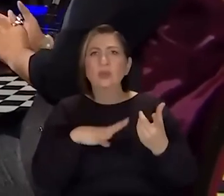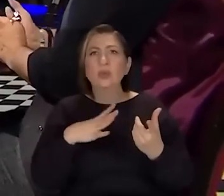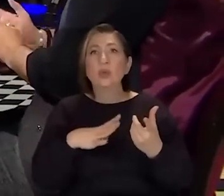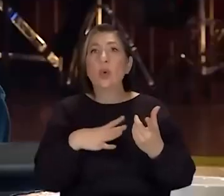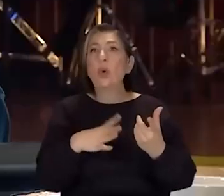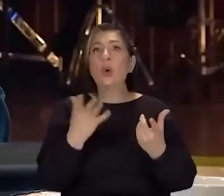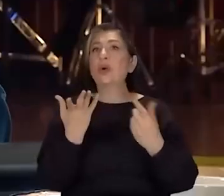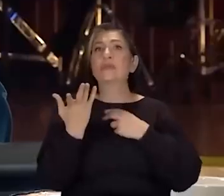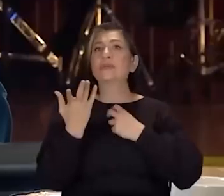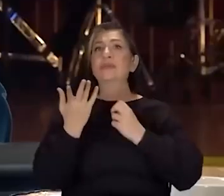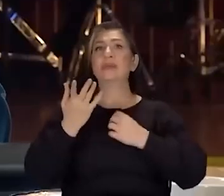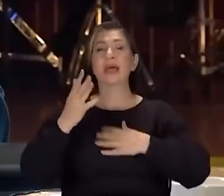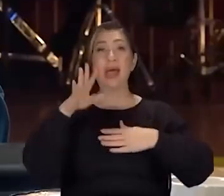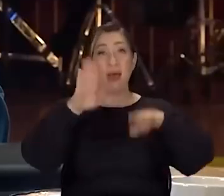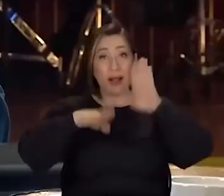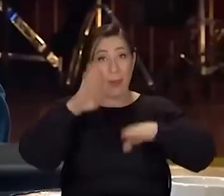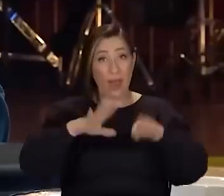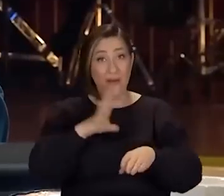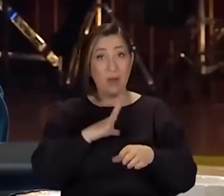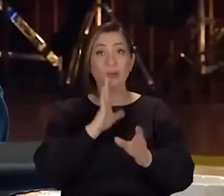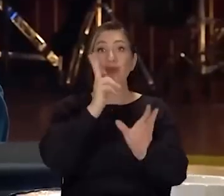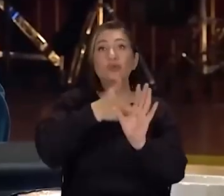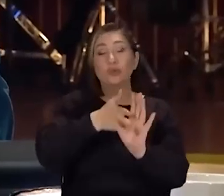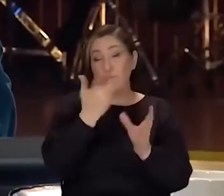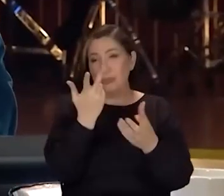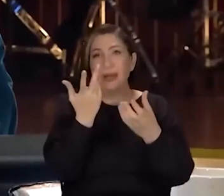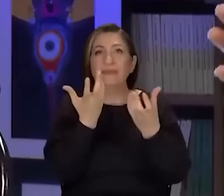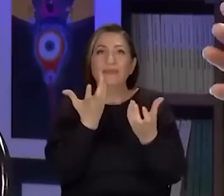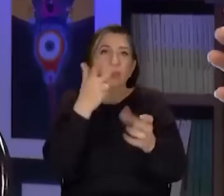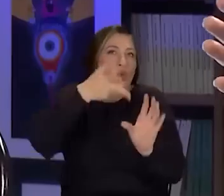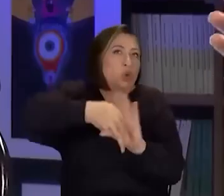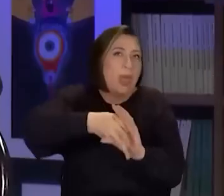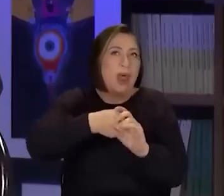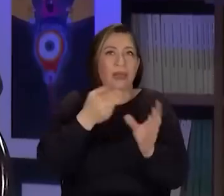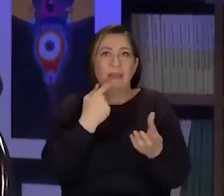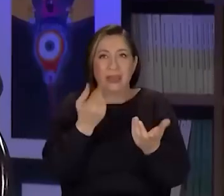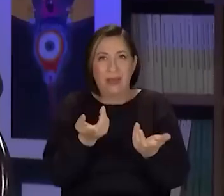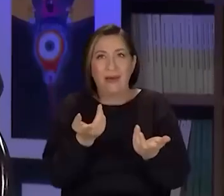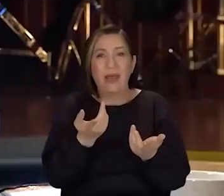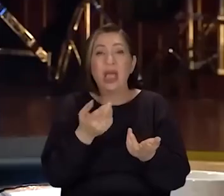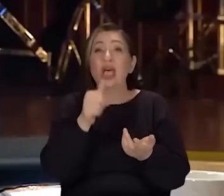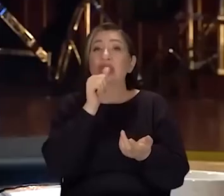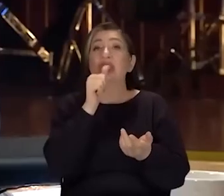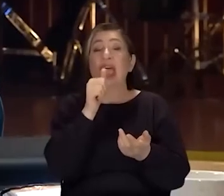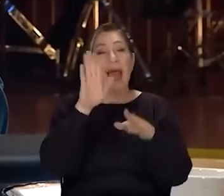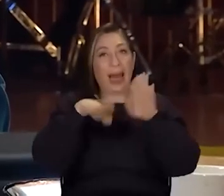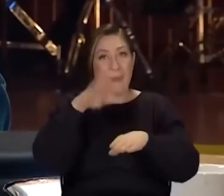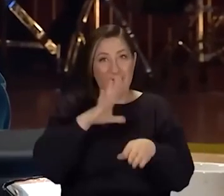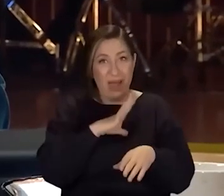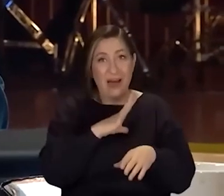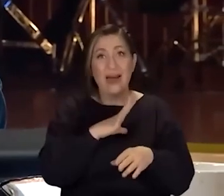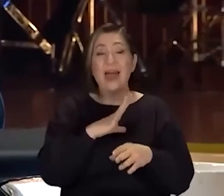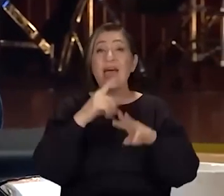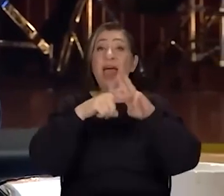bir arada i̇şte, olunca mesela reklamlar var öyle üçü bir arada diye. Sonra değil mi içecek reklamı var.